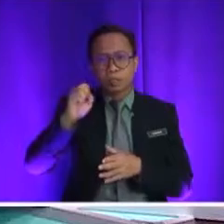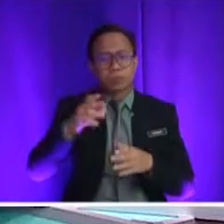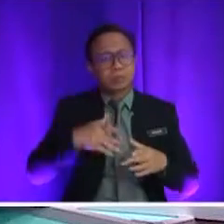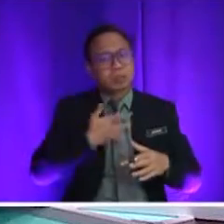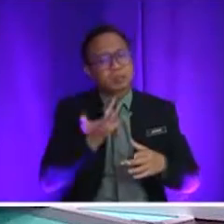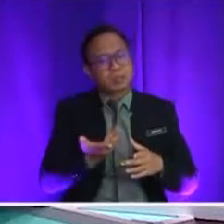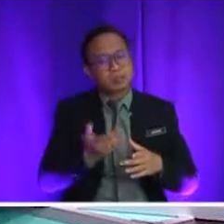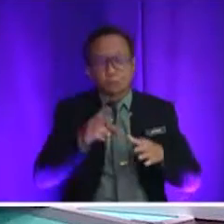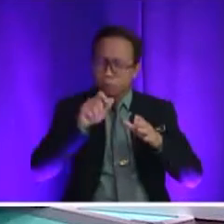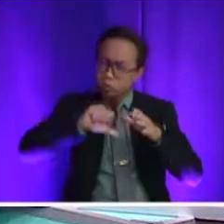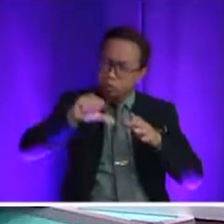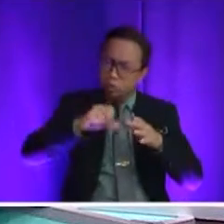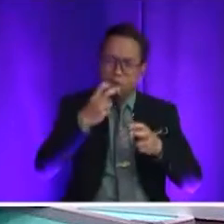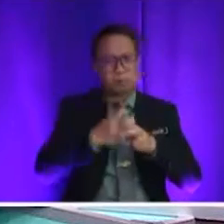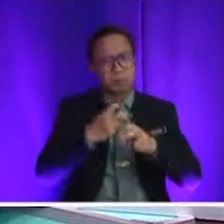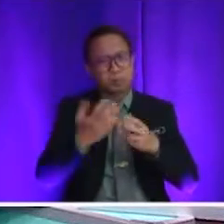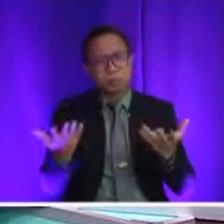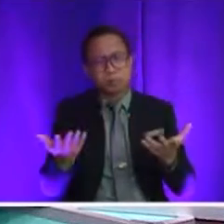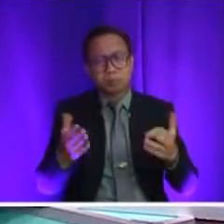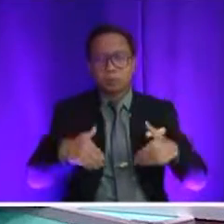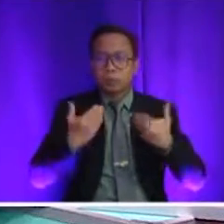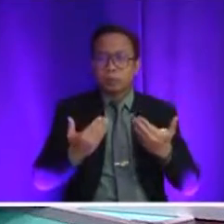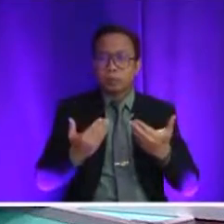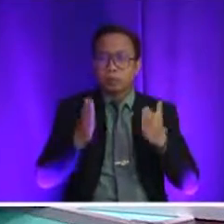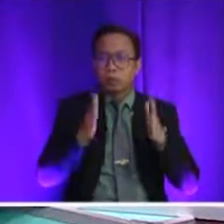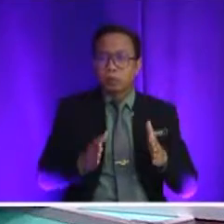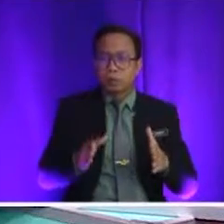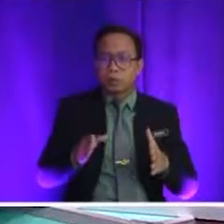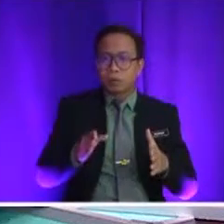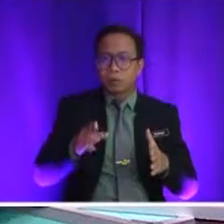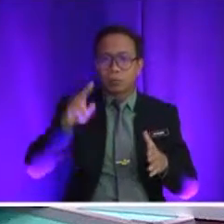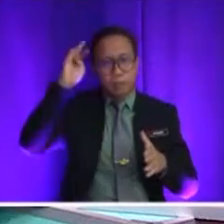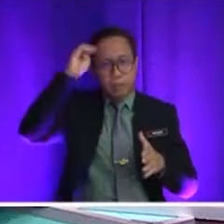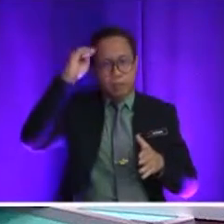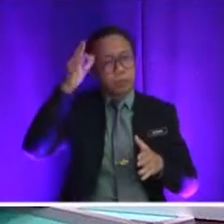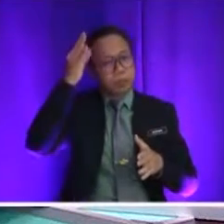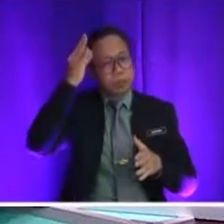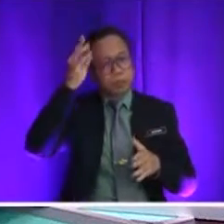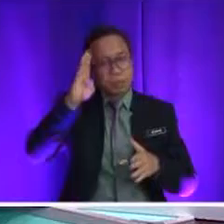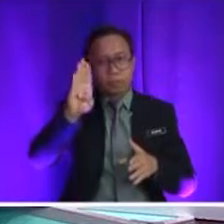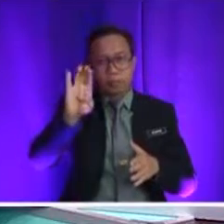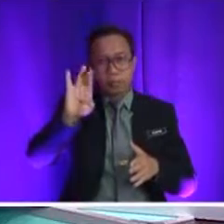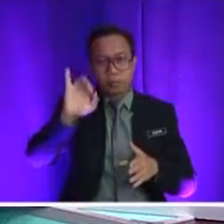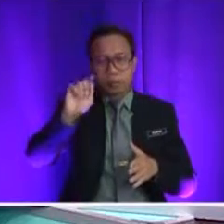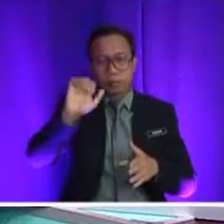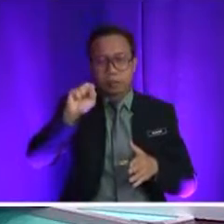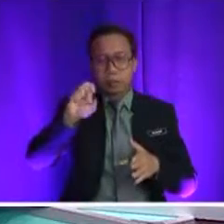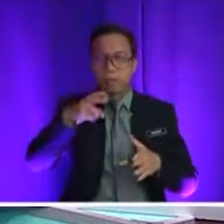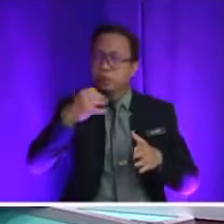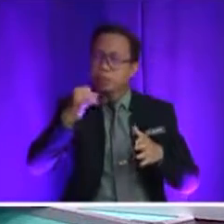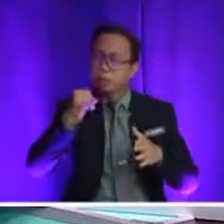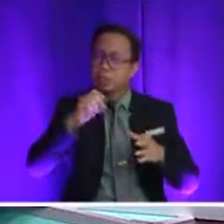menyebabkan orang walaupun udah Tanah Melayu ini akan merasa obyektif tidak mampu untuk menjaga keamanan negara itulah tujuan